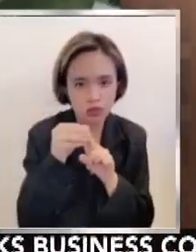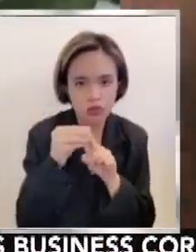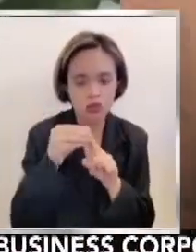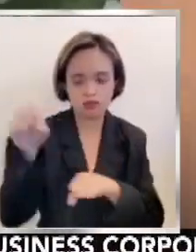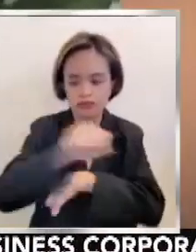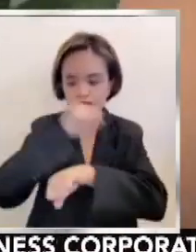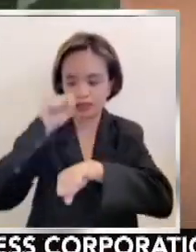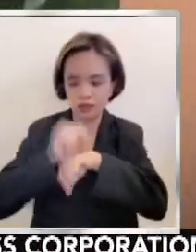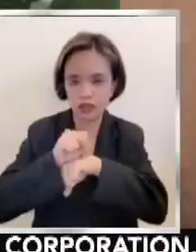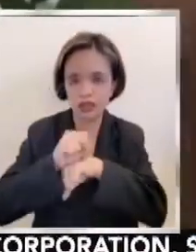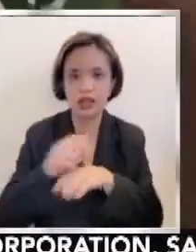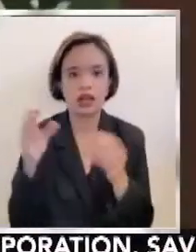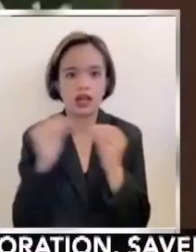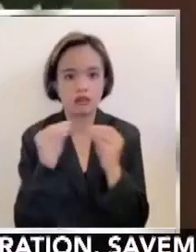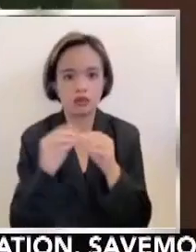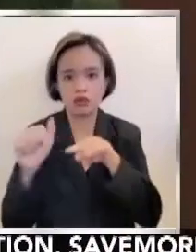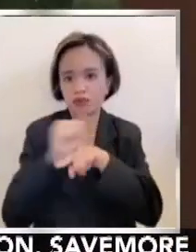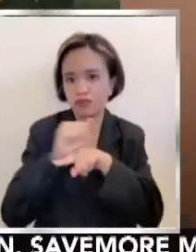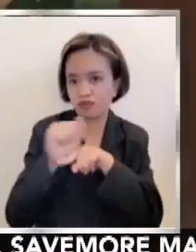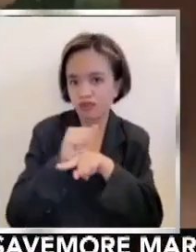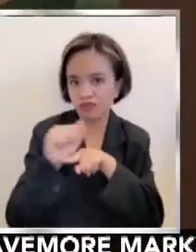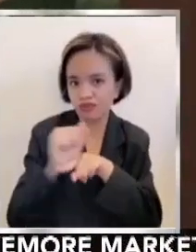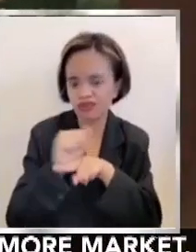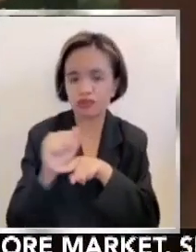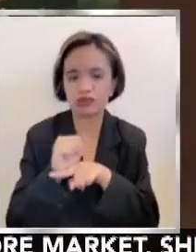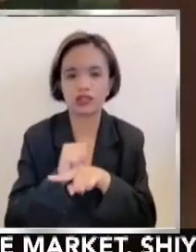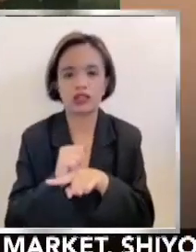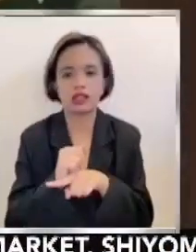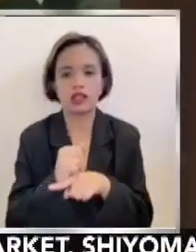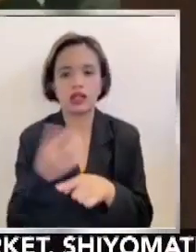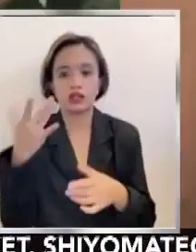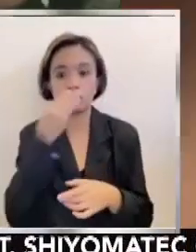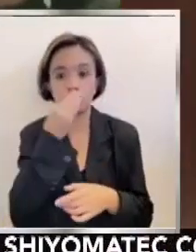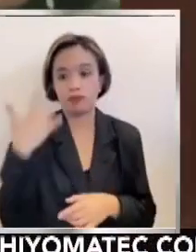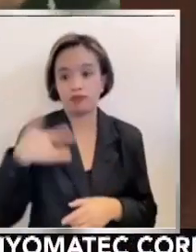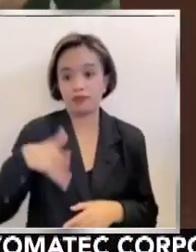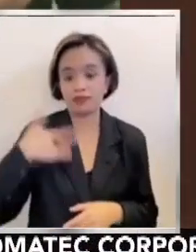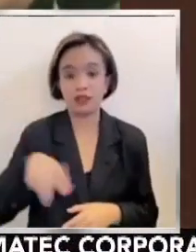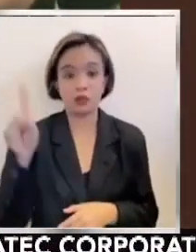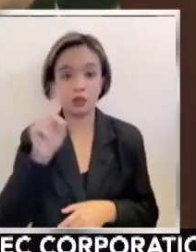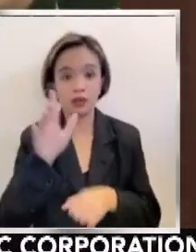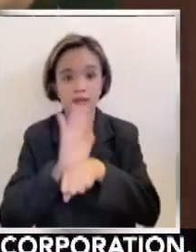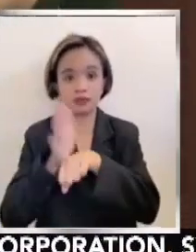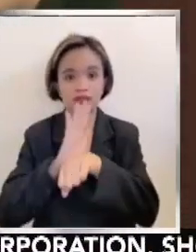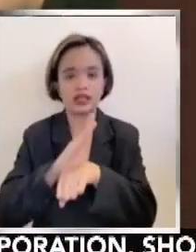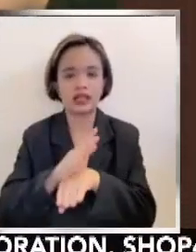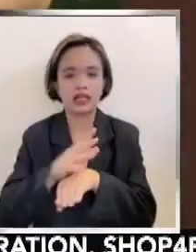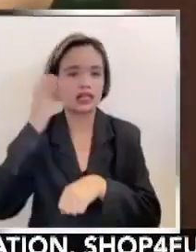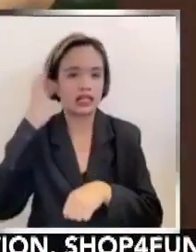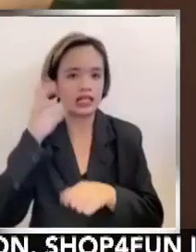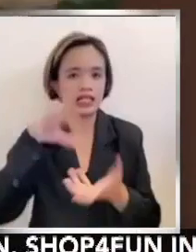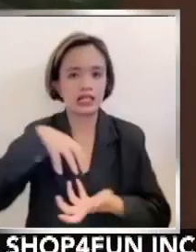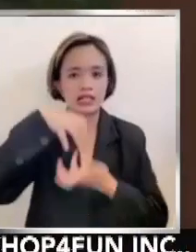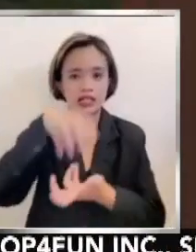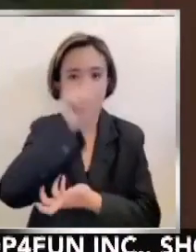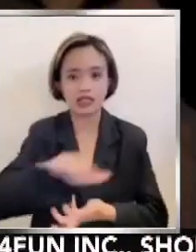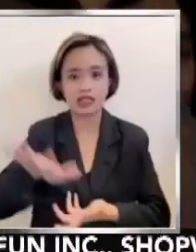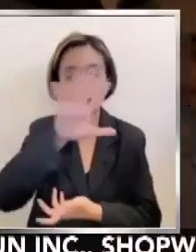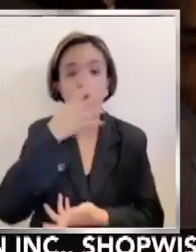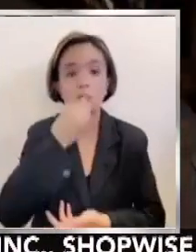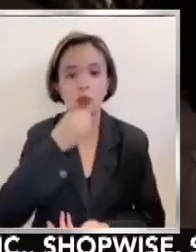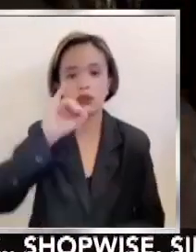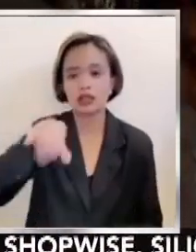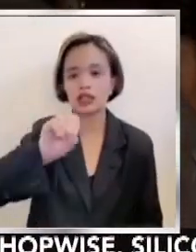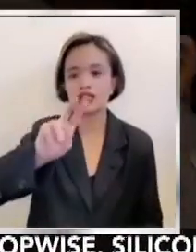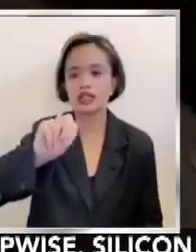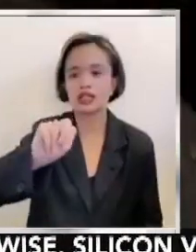sa training ng premyadong chef at food stylist ng hit movie na Crazy Rich Asians na si John C. Not just